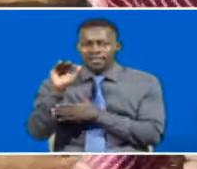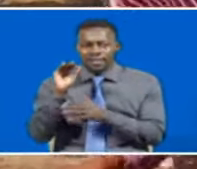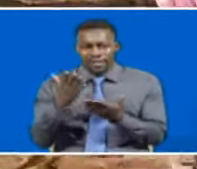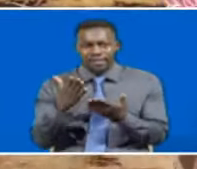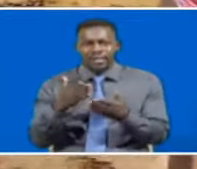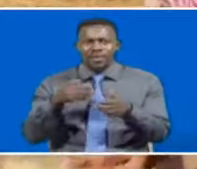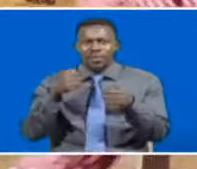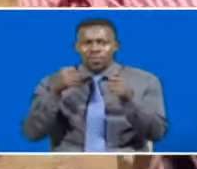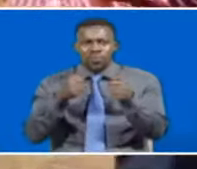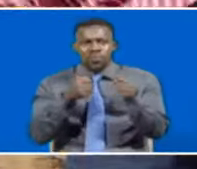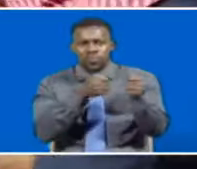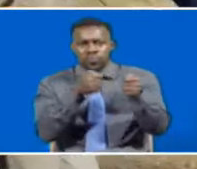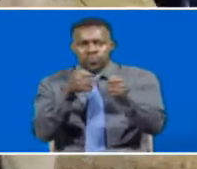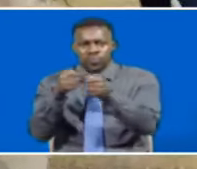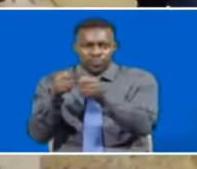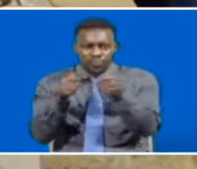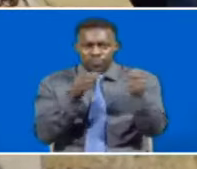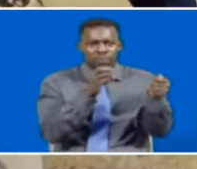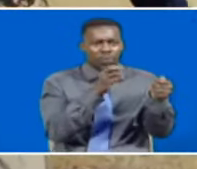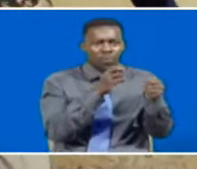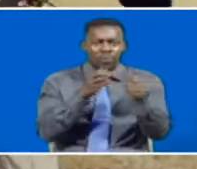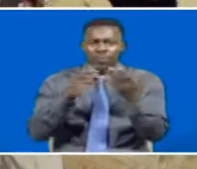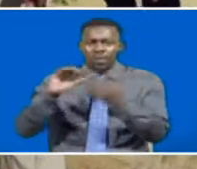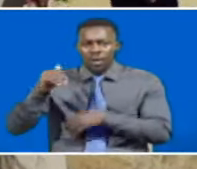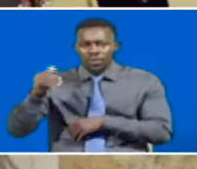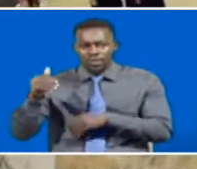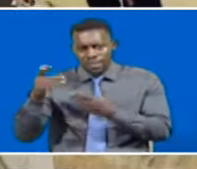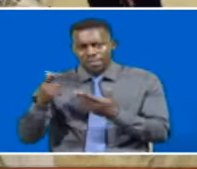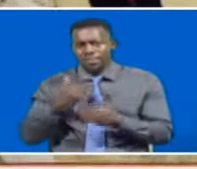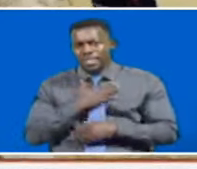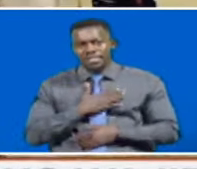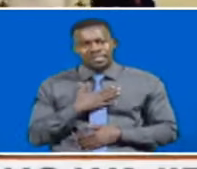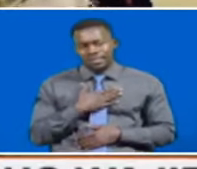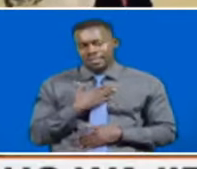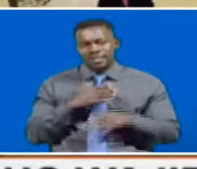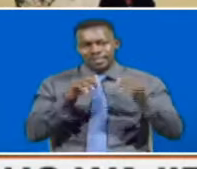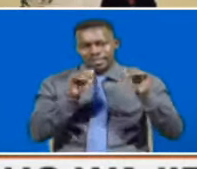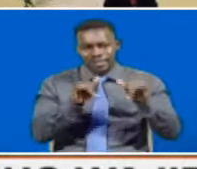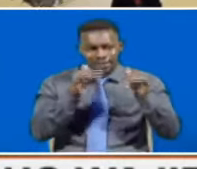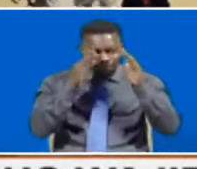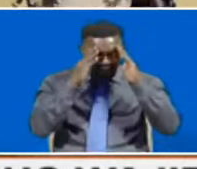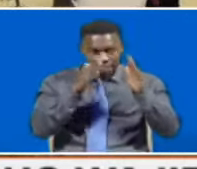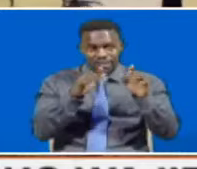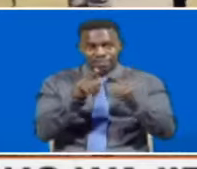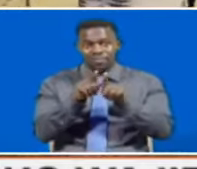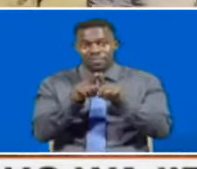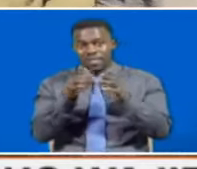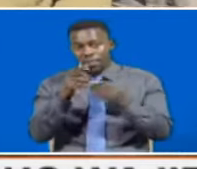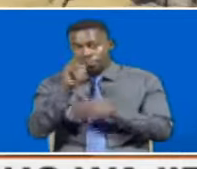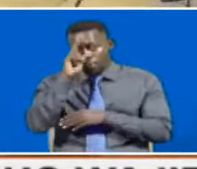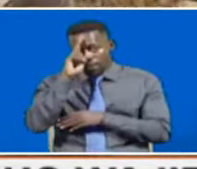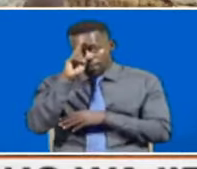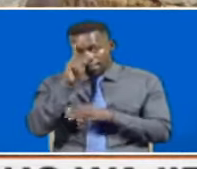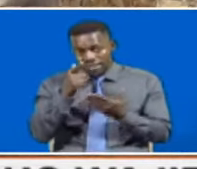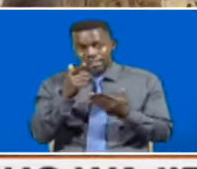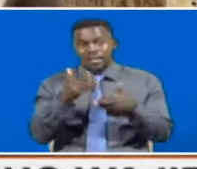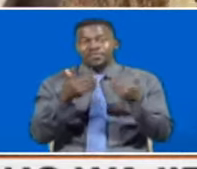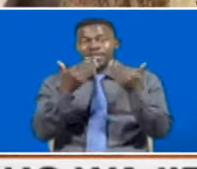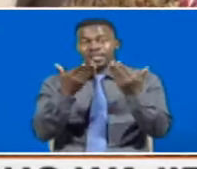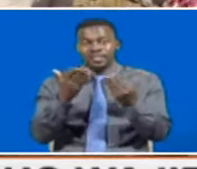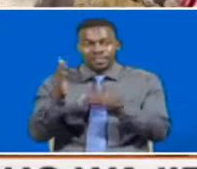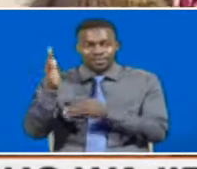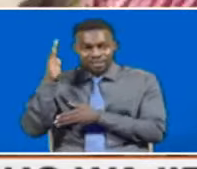macho ili kuepusha kutokea kwa majanga hayo. Mbunge wa Wajir Kusini Mohamed Adou na maafisa wa usalama kutoka kaunti ndogo ya